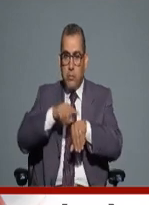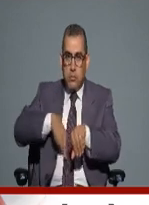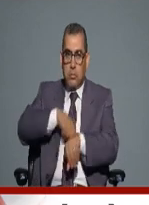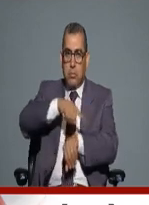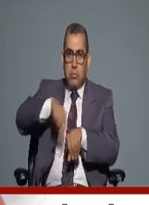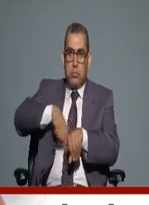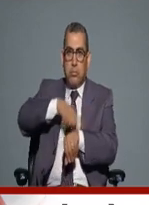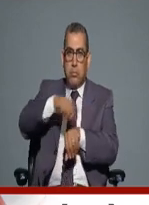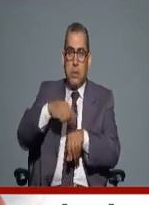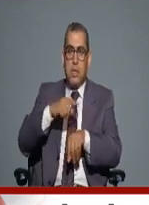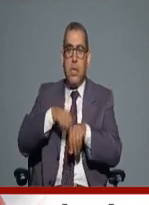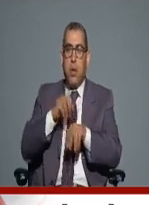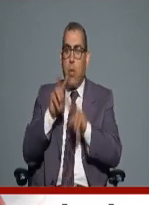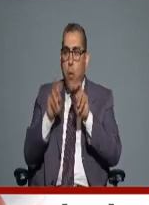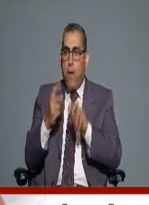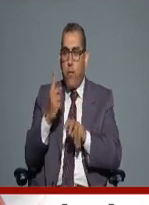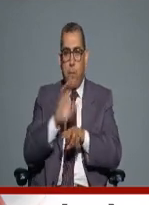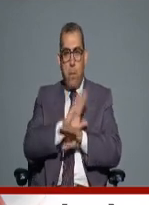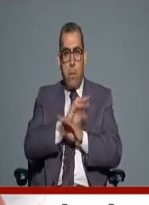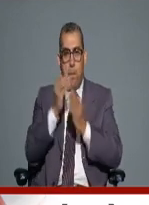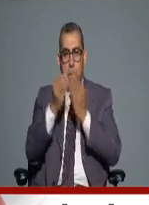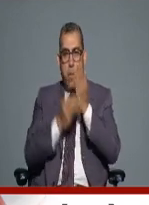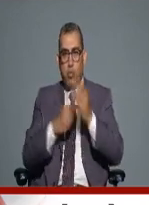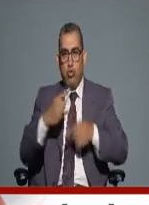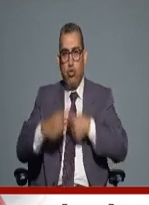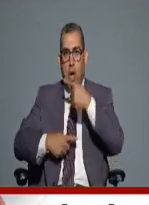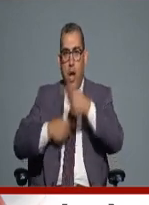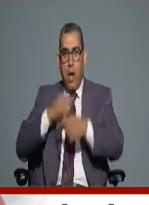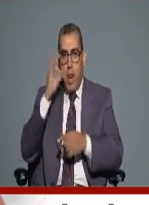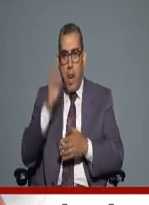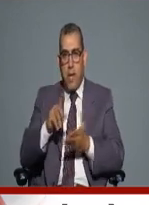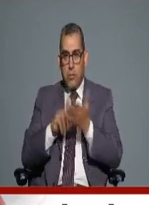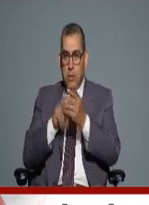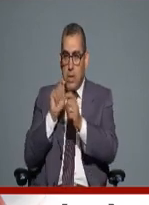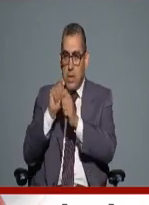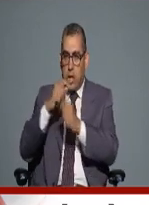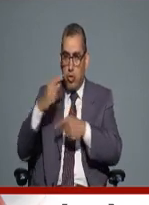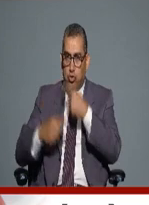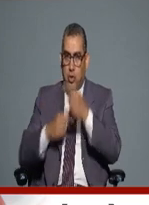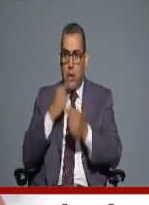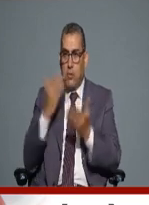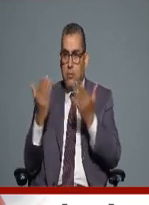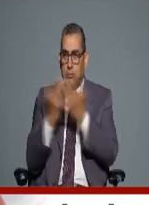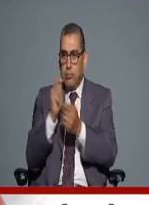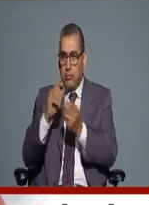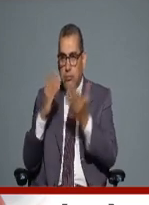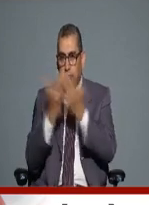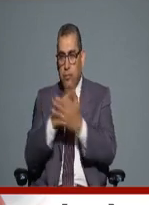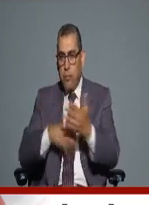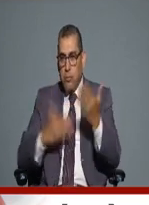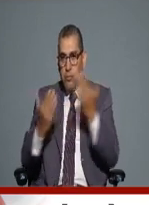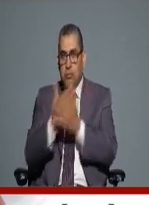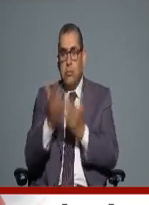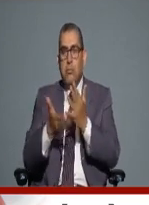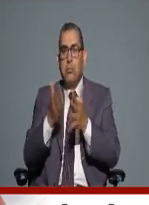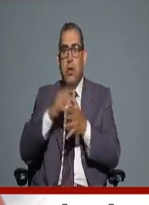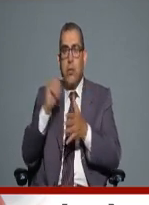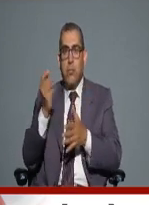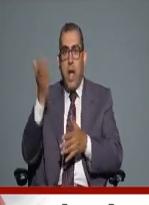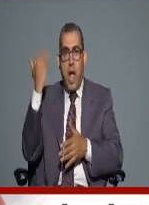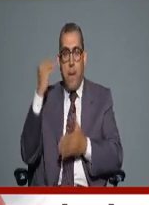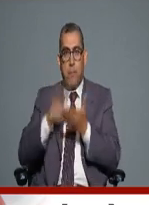المحطات على مدار الساعة دون توقف. معنى كده أن لازم الصيانة والإحلال والتجديد يستمر، والحقيقة ده ما كانش موجود